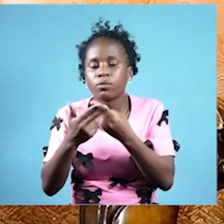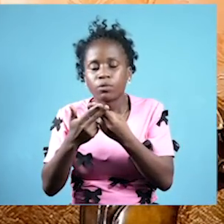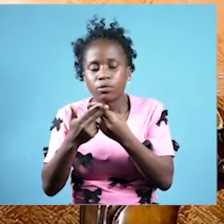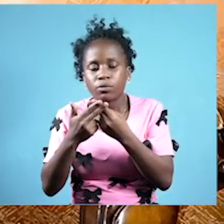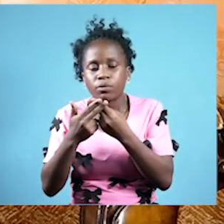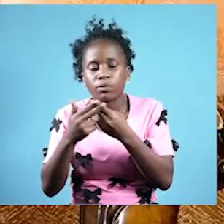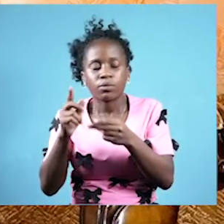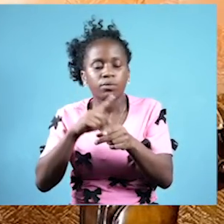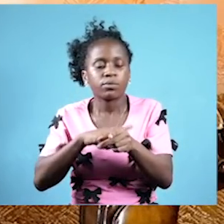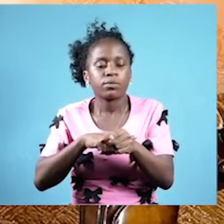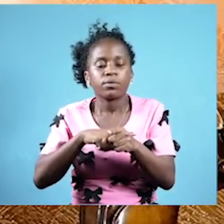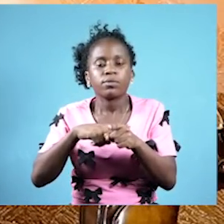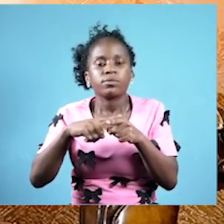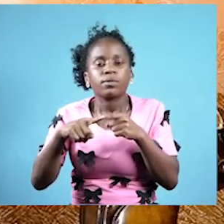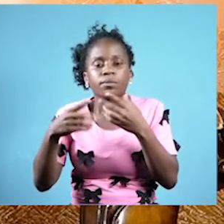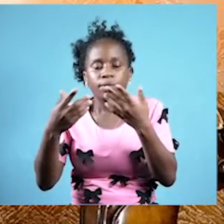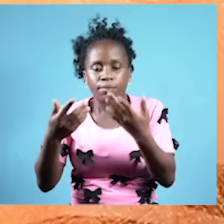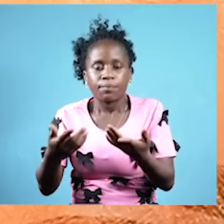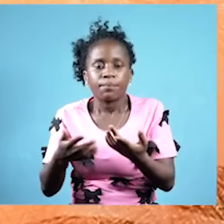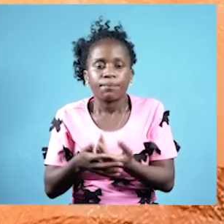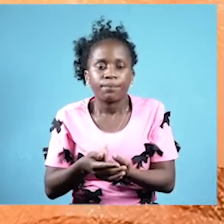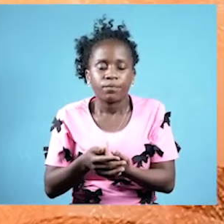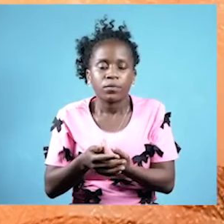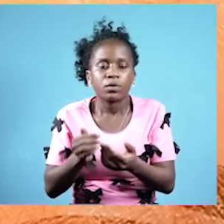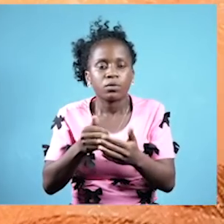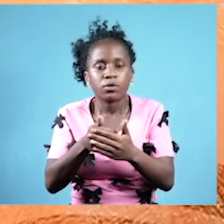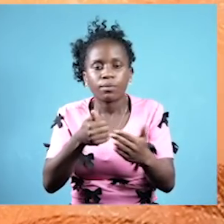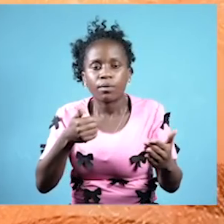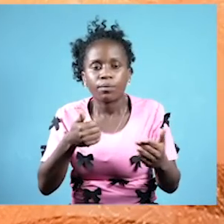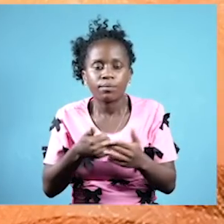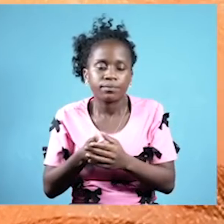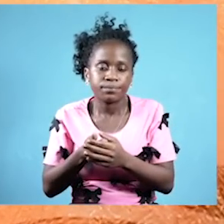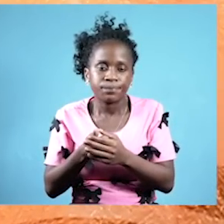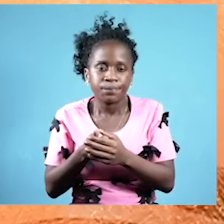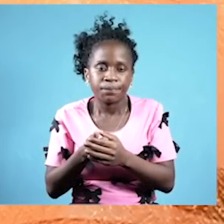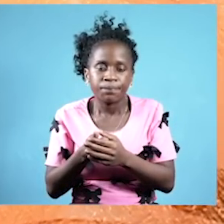Mheshimiwa Dr. Samia Suluhu Hassan. Kwa sababu